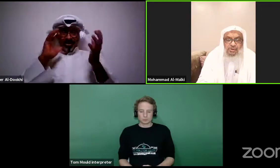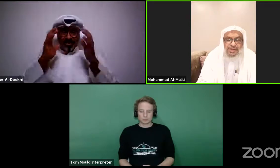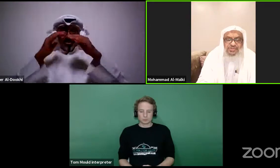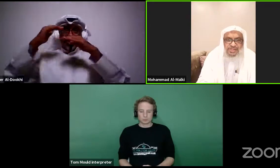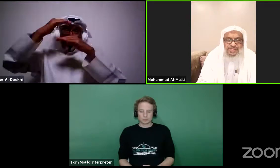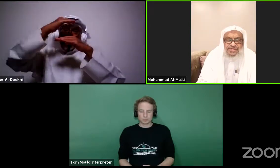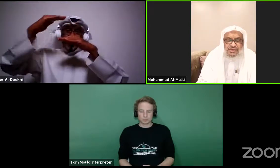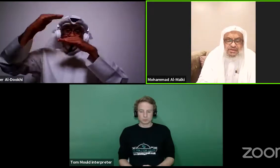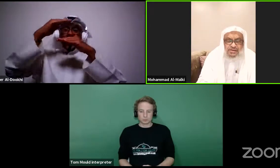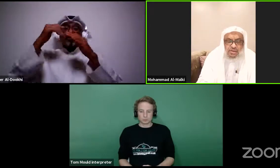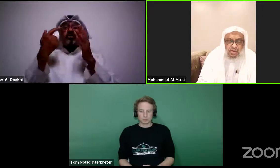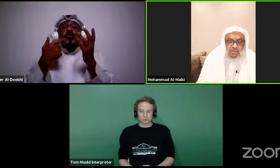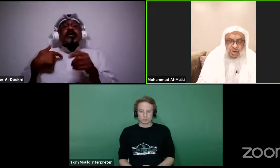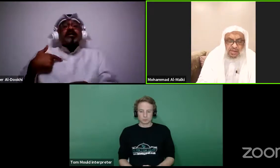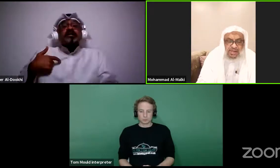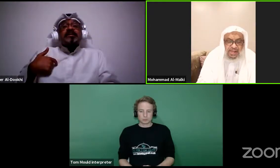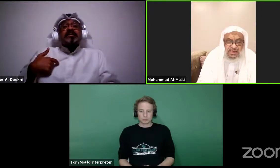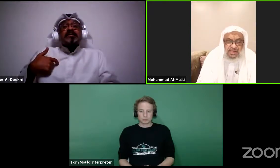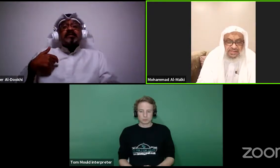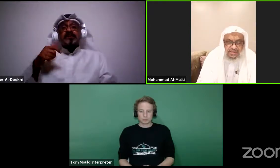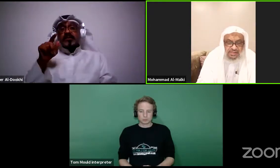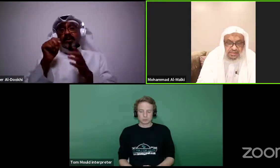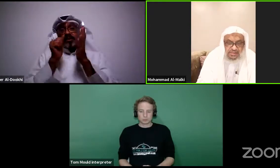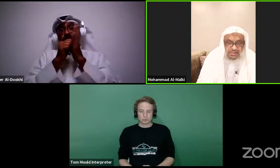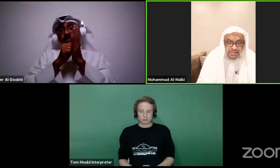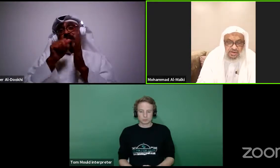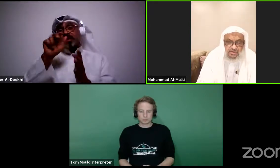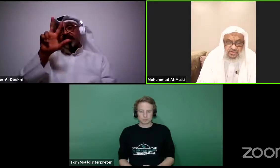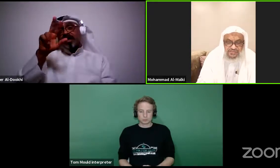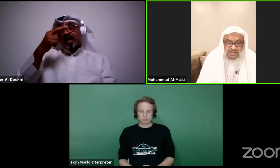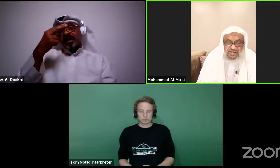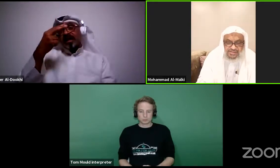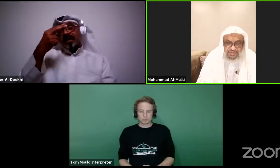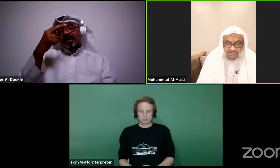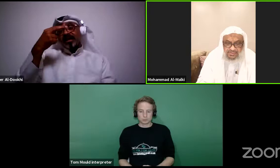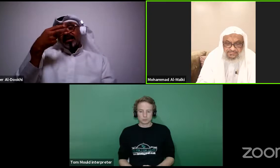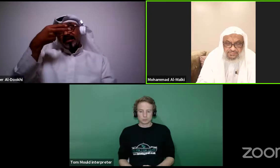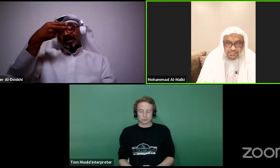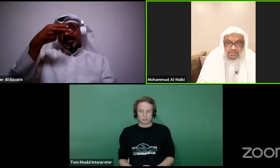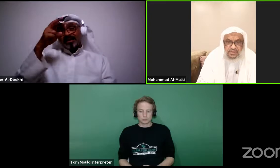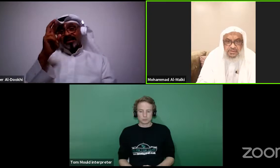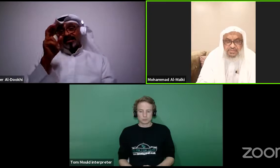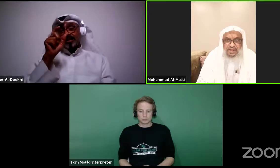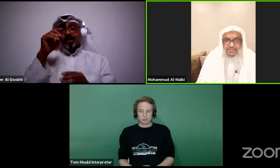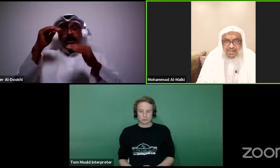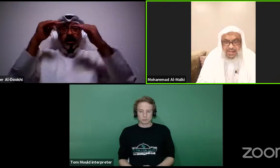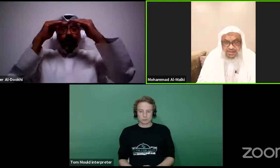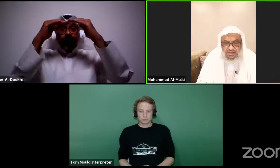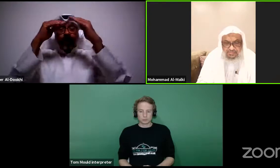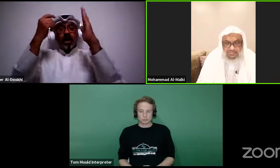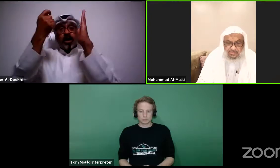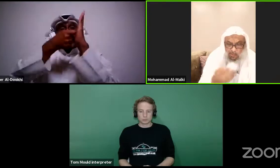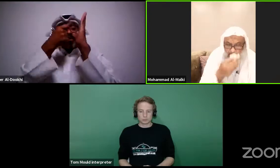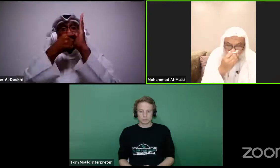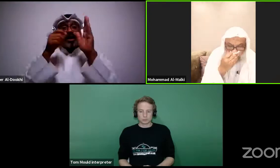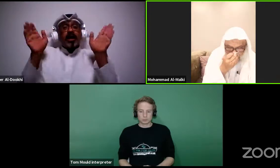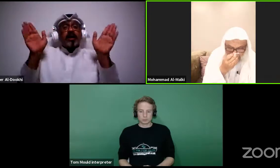يقال له بيت العزة، وهو المكان الذي يكون فيه الكتبة من الملائكة.